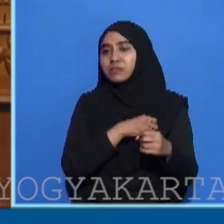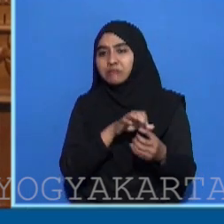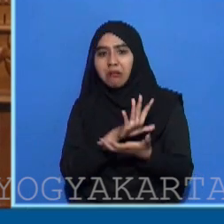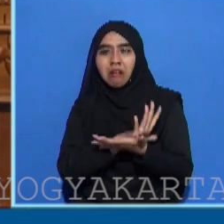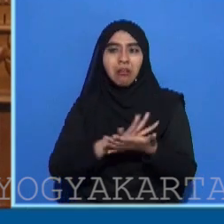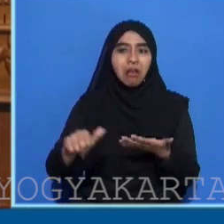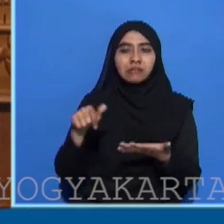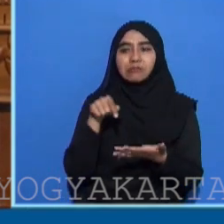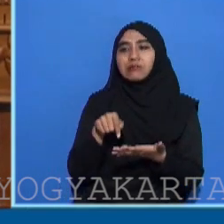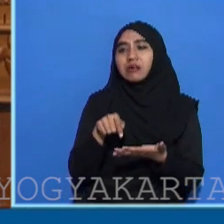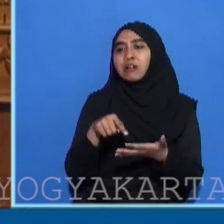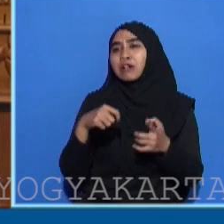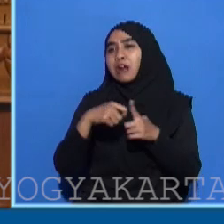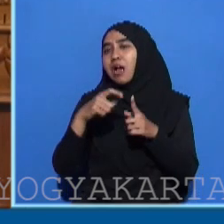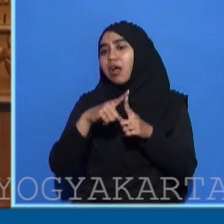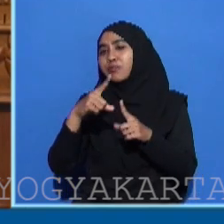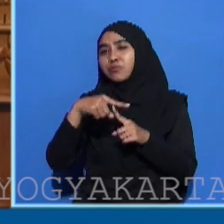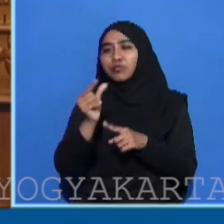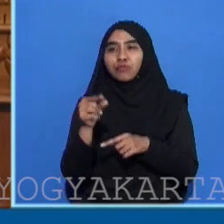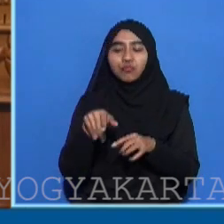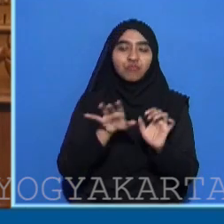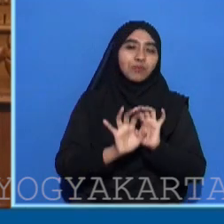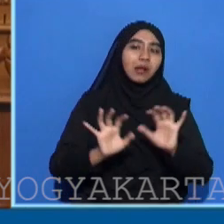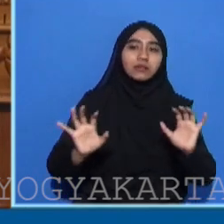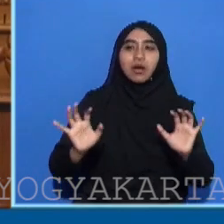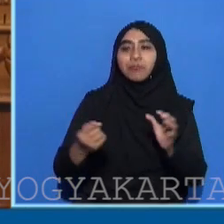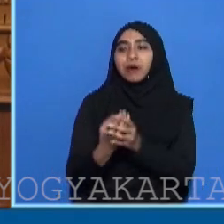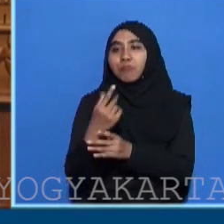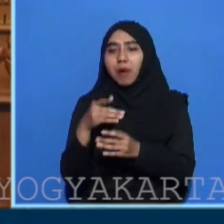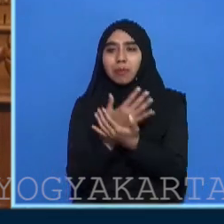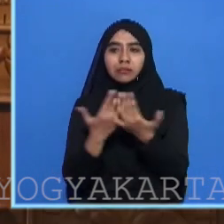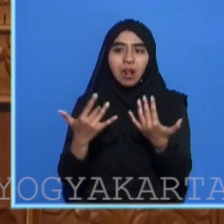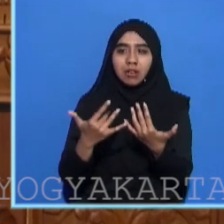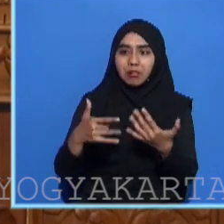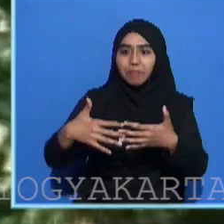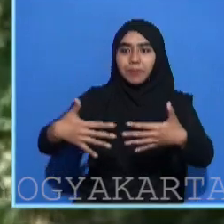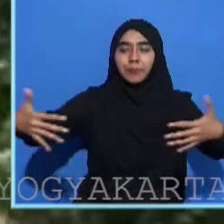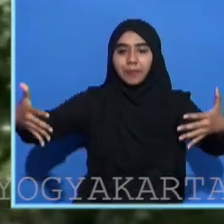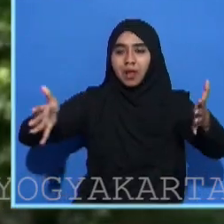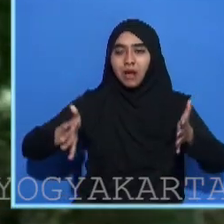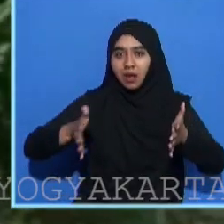budidayakan dening warga masyarakat Tanaman meniko katah dipun budidayakan minongko pagar